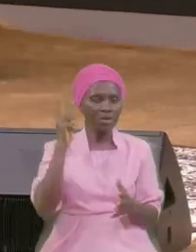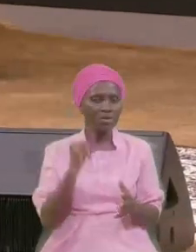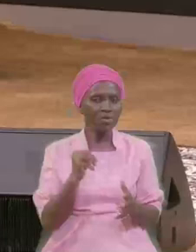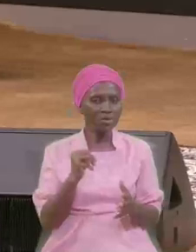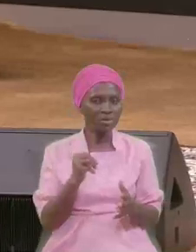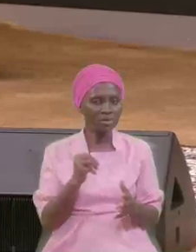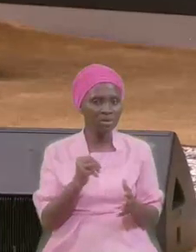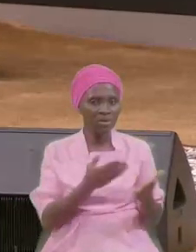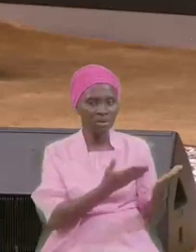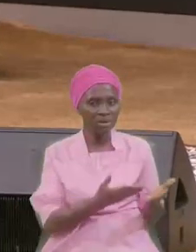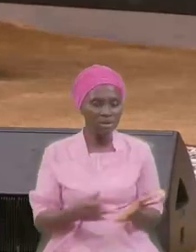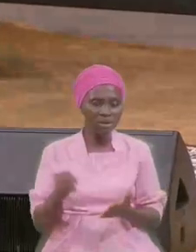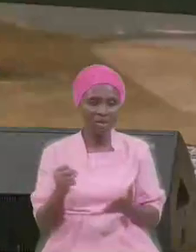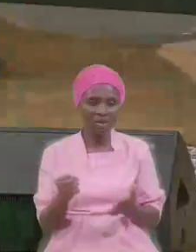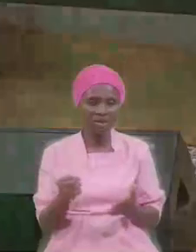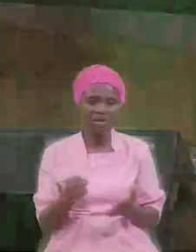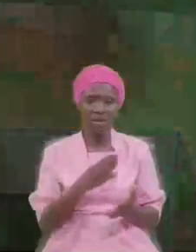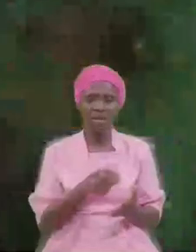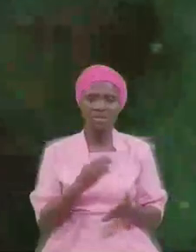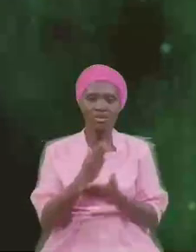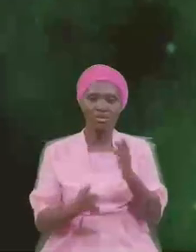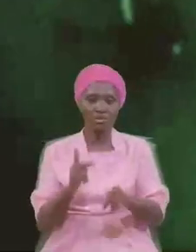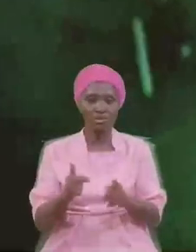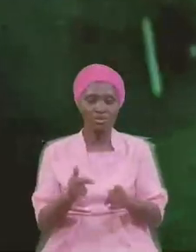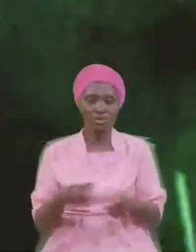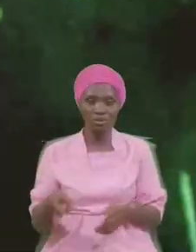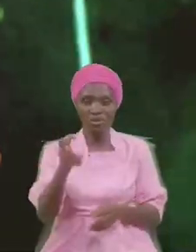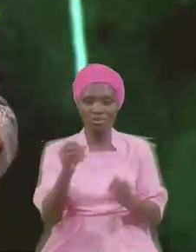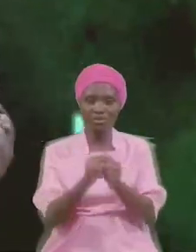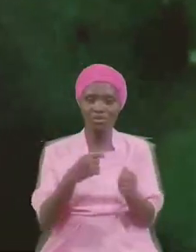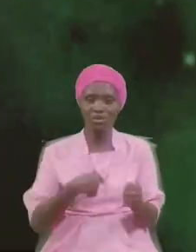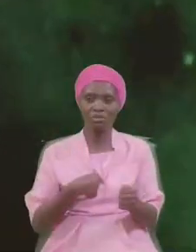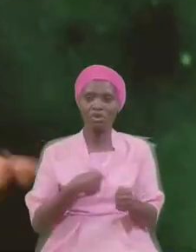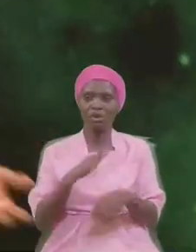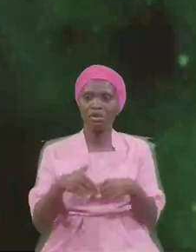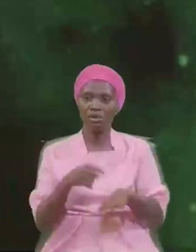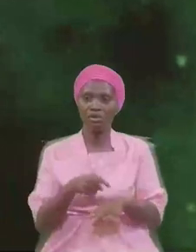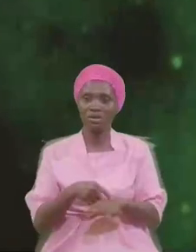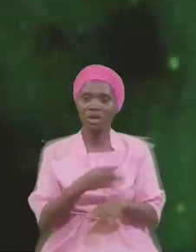prendre un autre avion en France. Et